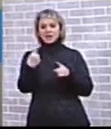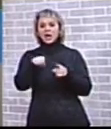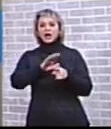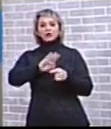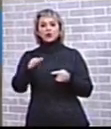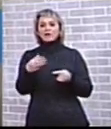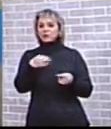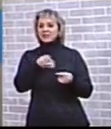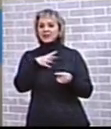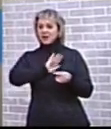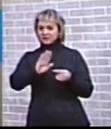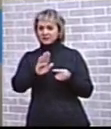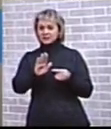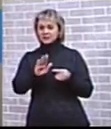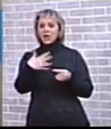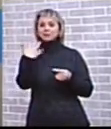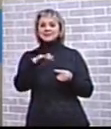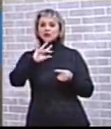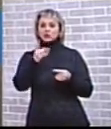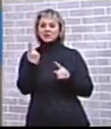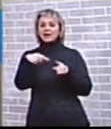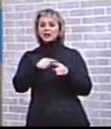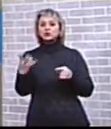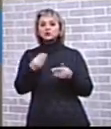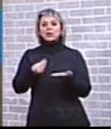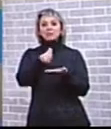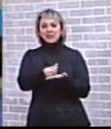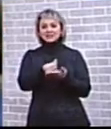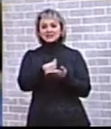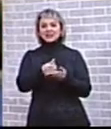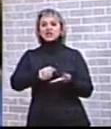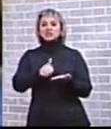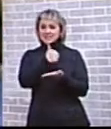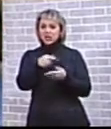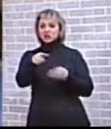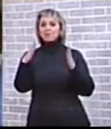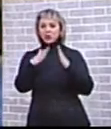не устраивает. 50 рублей, которые нужно платить старше по дому.